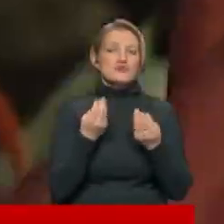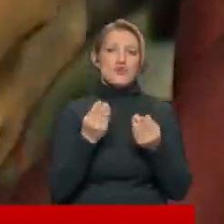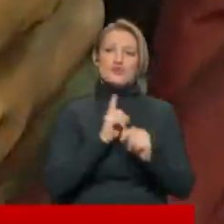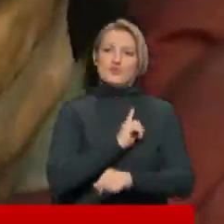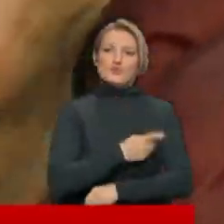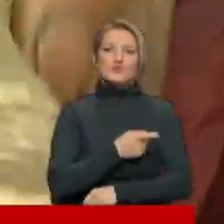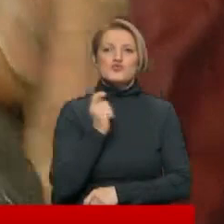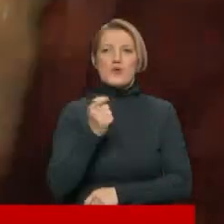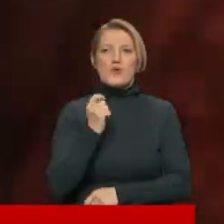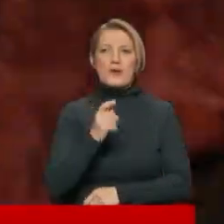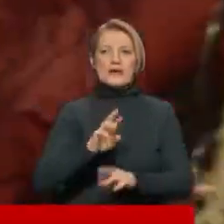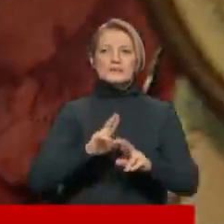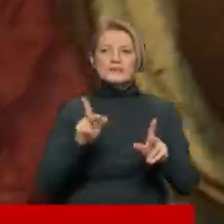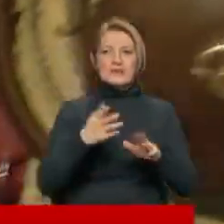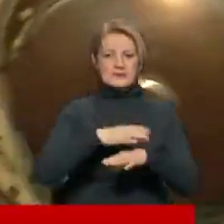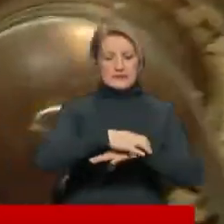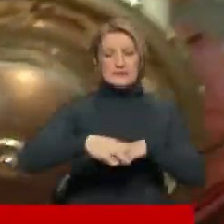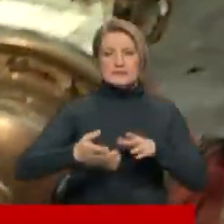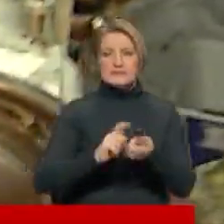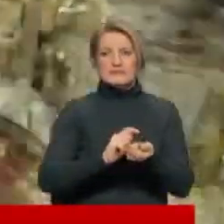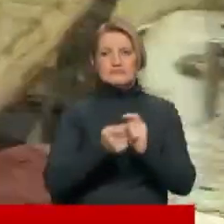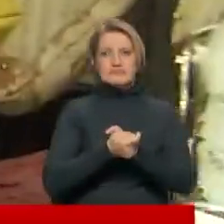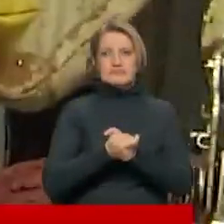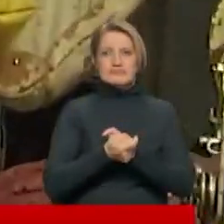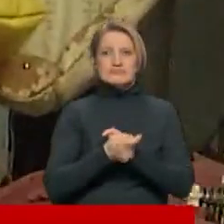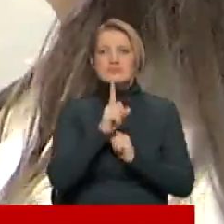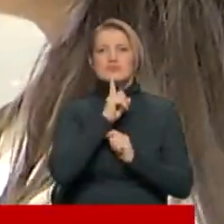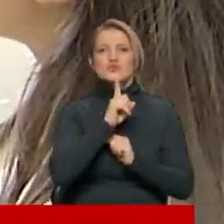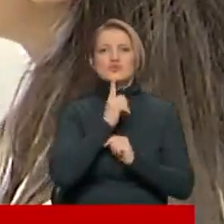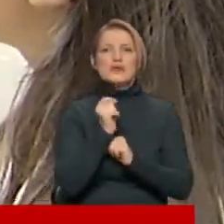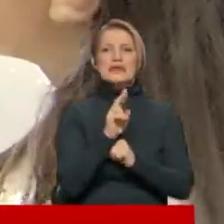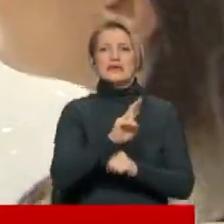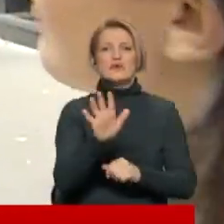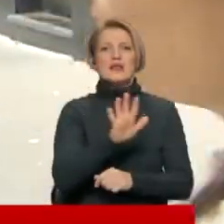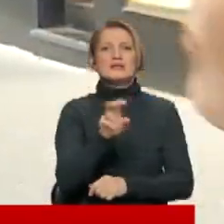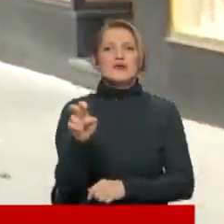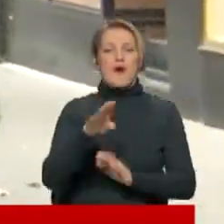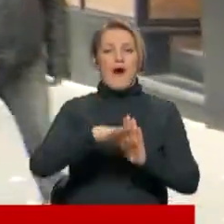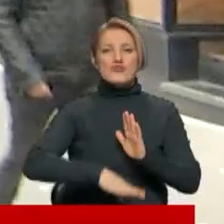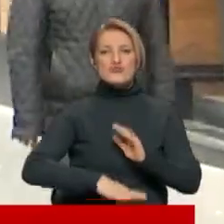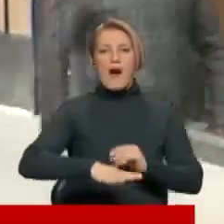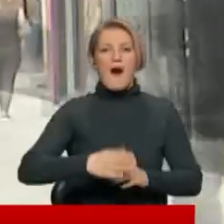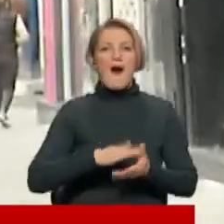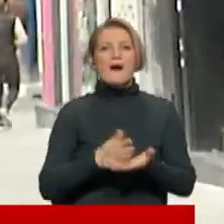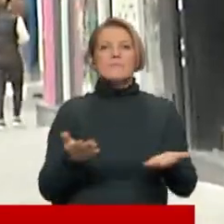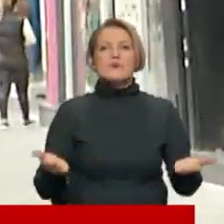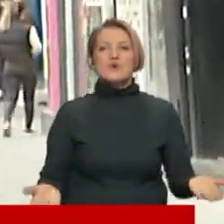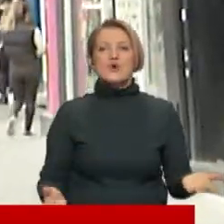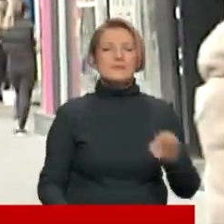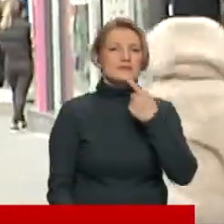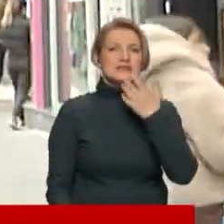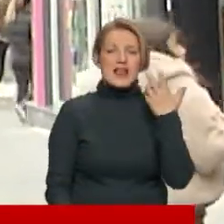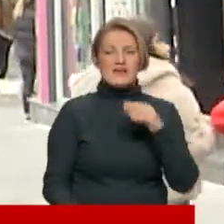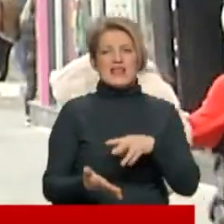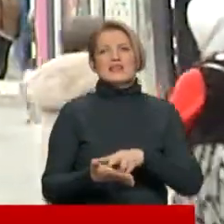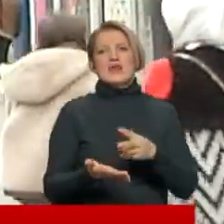güç. Kırılmış. Tabanını değiştireceğiz. Ne kadar değil mi? 100 lira. 750-800 liradan aşağı ayakkabı yok. Ben geçen senekiyle